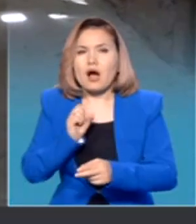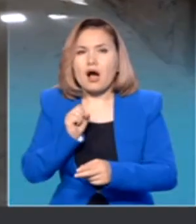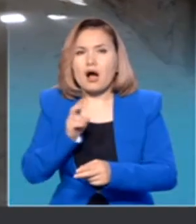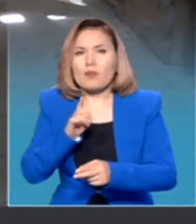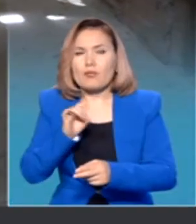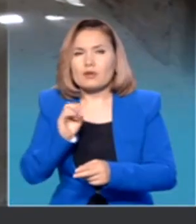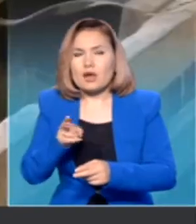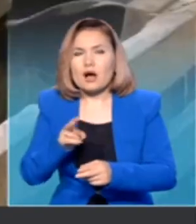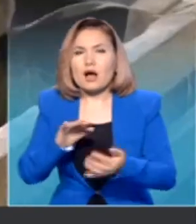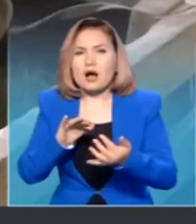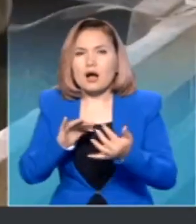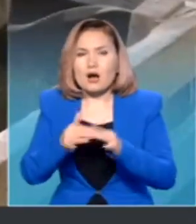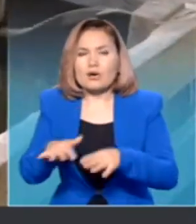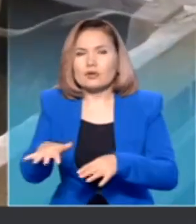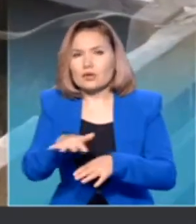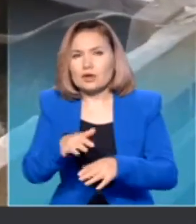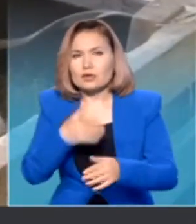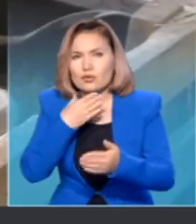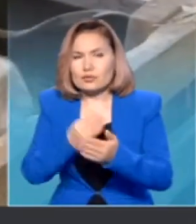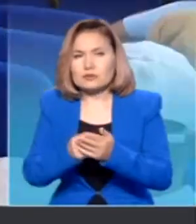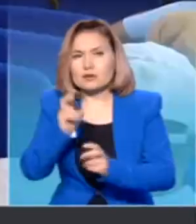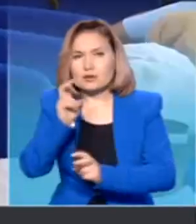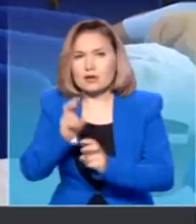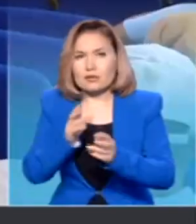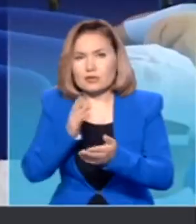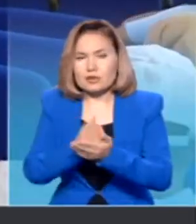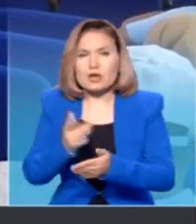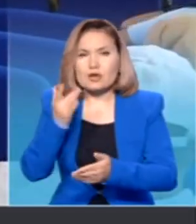өзімізде ашылған сыр заводы өзіміз бар.